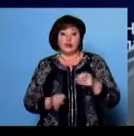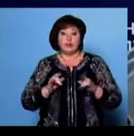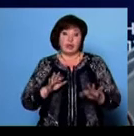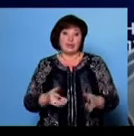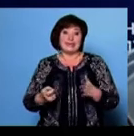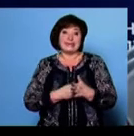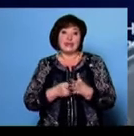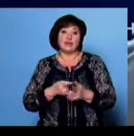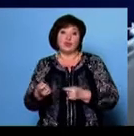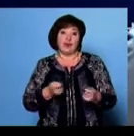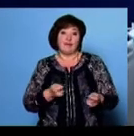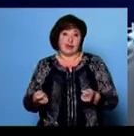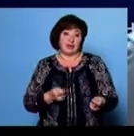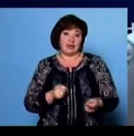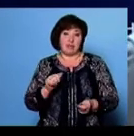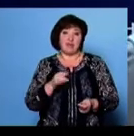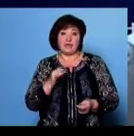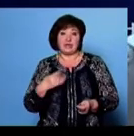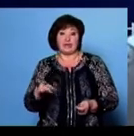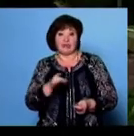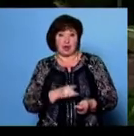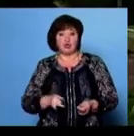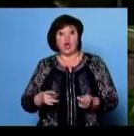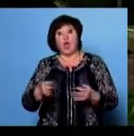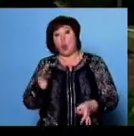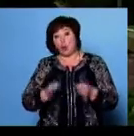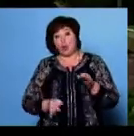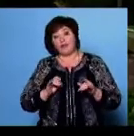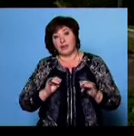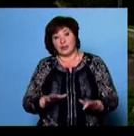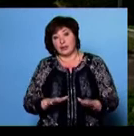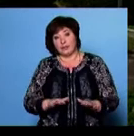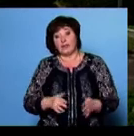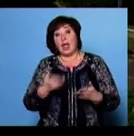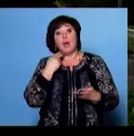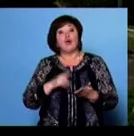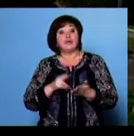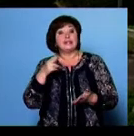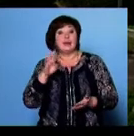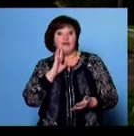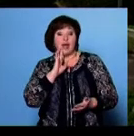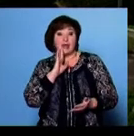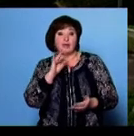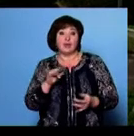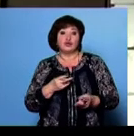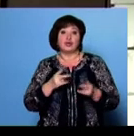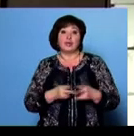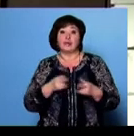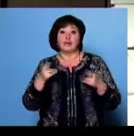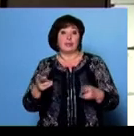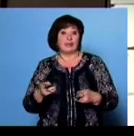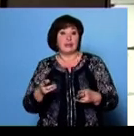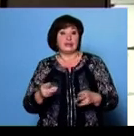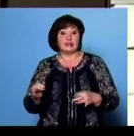Следственного управления ОМВД России по городу Ижевску уголовное дело. Подозреваемую вновь перевели из колонии в СИЗО. Полицейские ищут